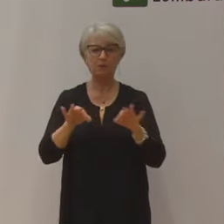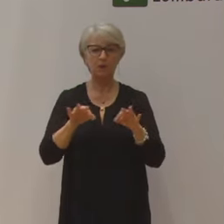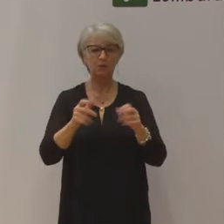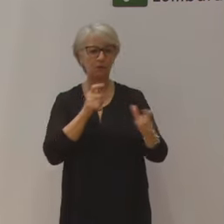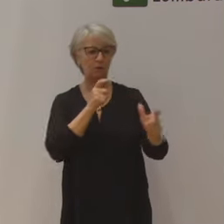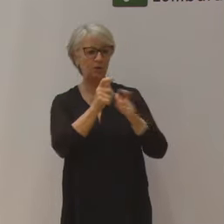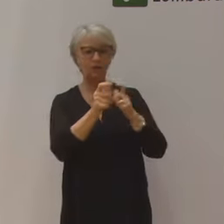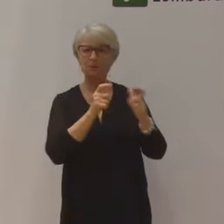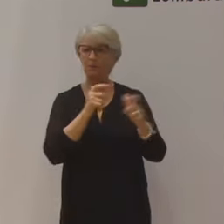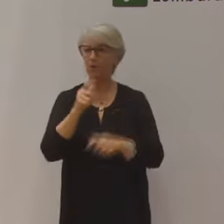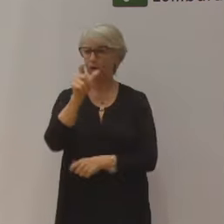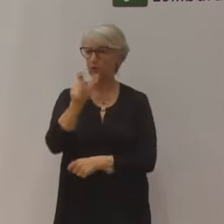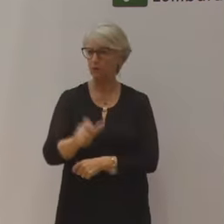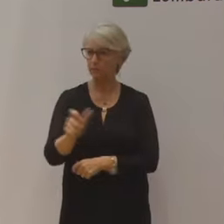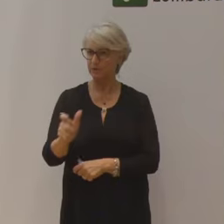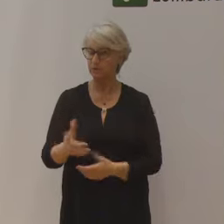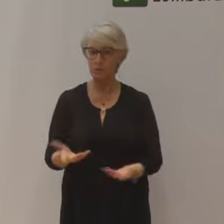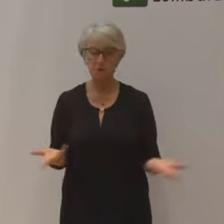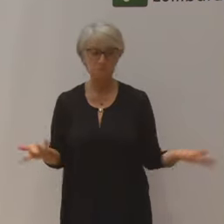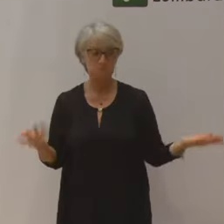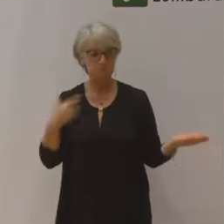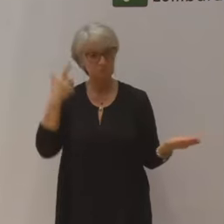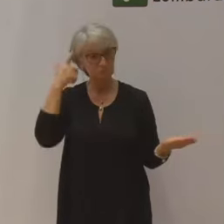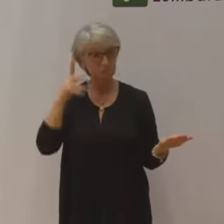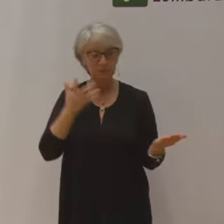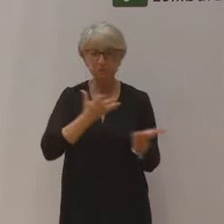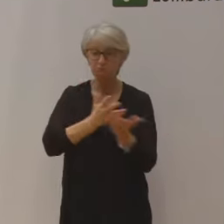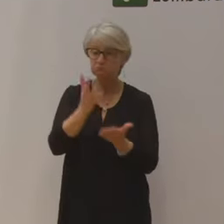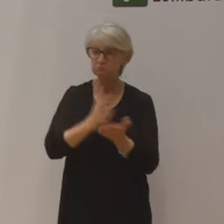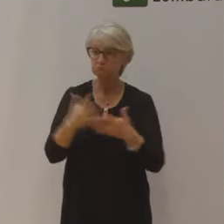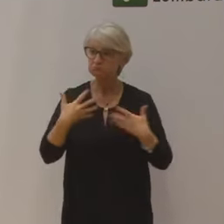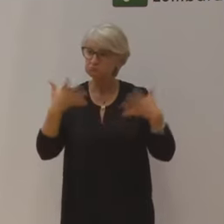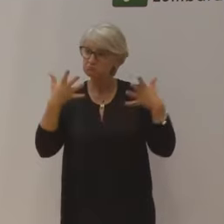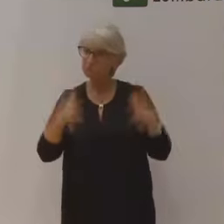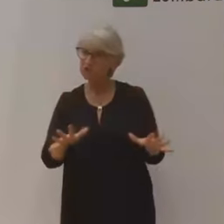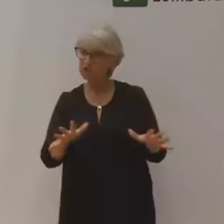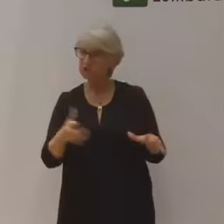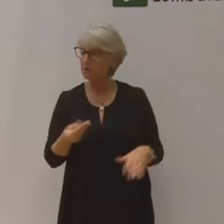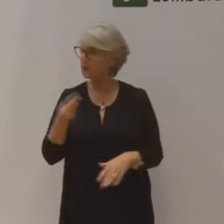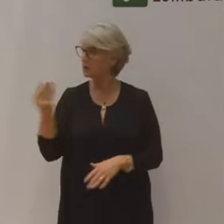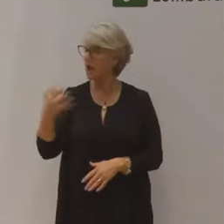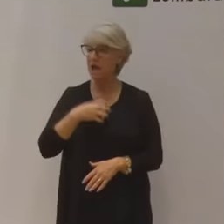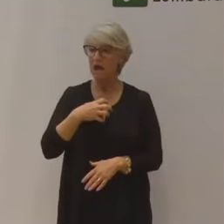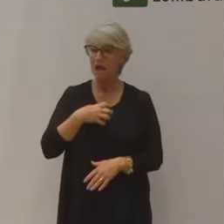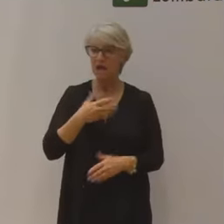col Ministero. Penso di aver detto tutto e quindi cedo la parola all'assessore. Grazie.